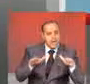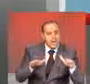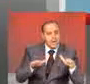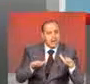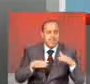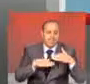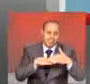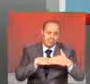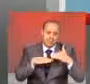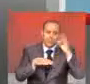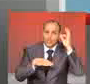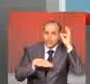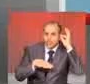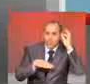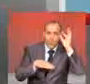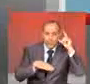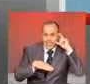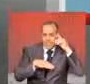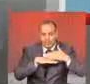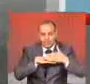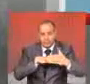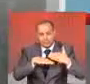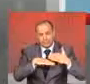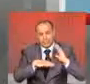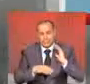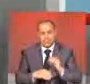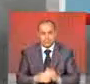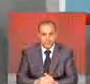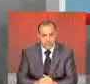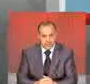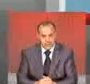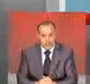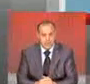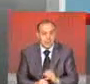والمياه الإقليمية التي تفصل بين تونس وليبيا.